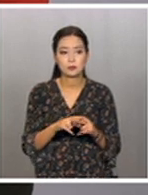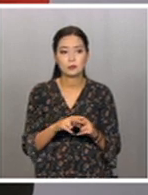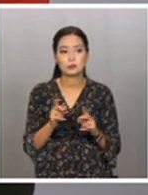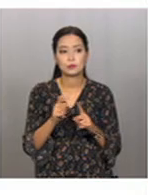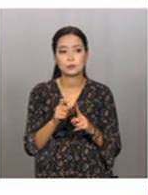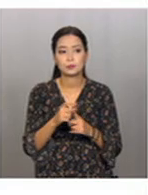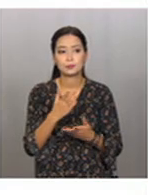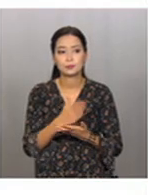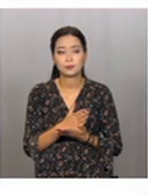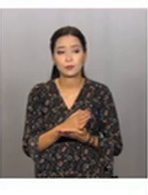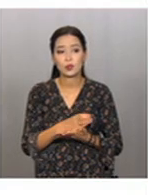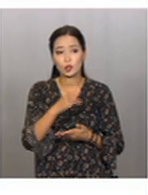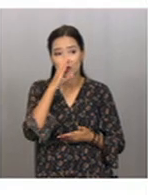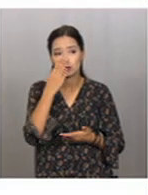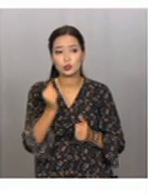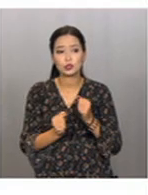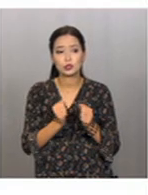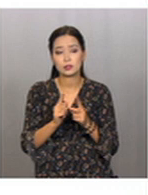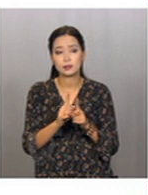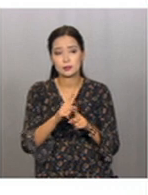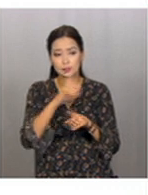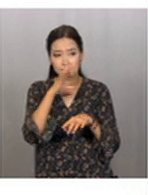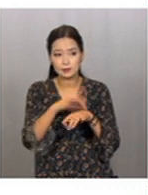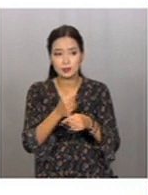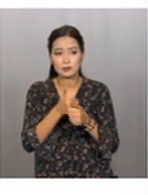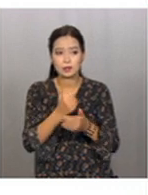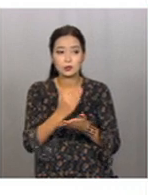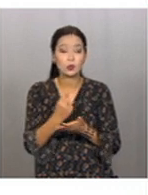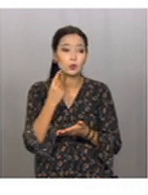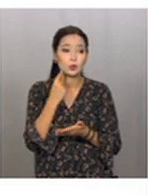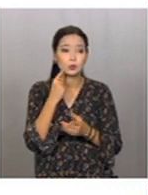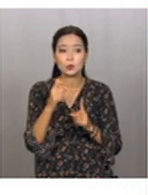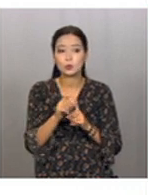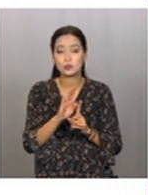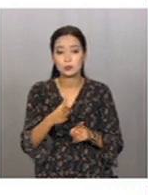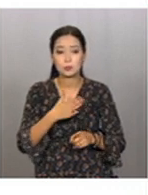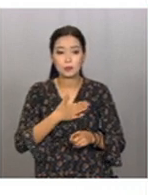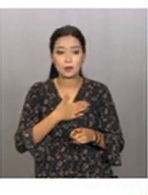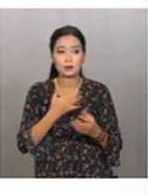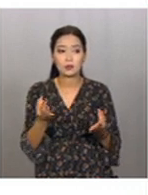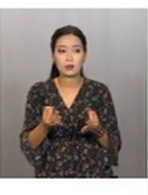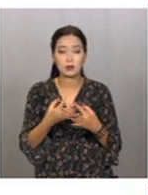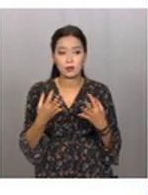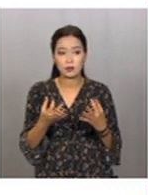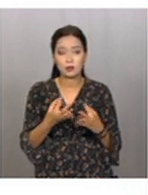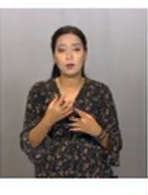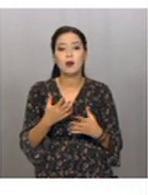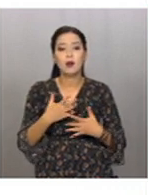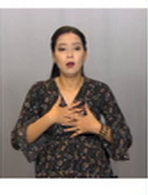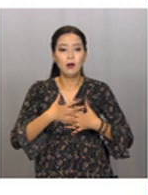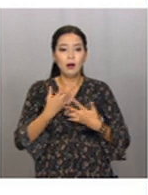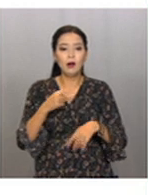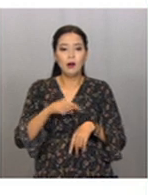басылмаған. «Түлкінің жүгірісін қыран байқар, ұялсаң сөзің емес маған айтар» деп өзін қыранға